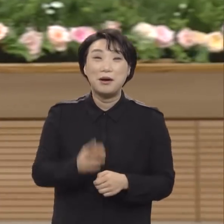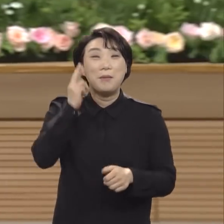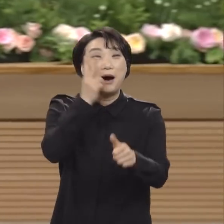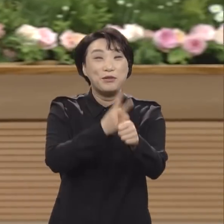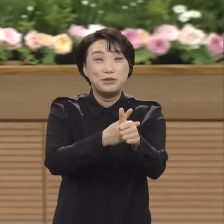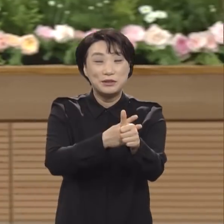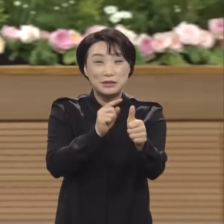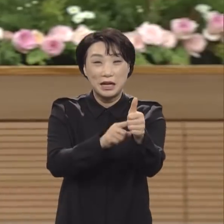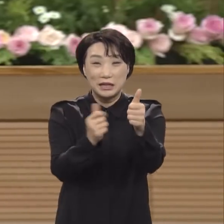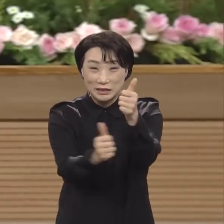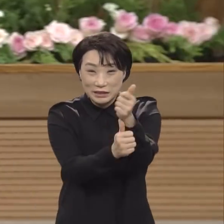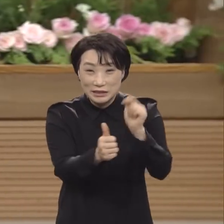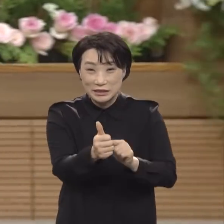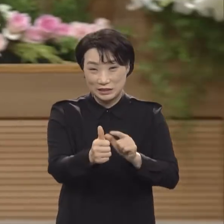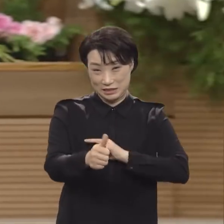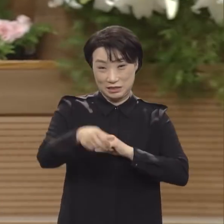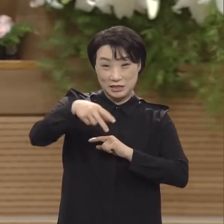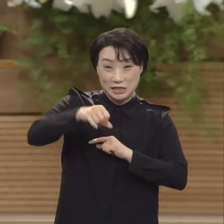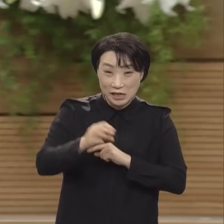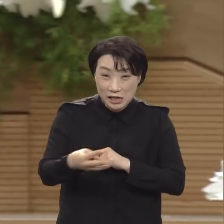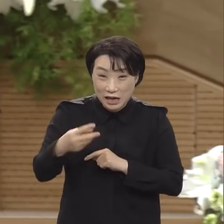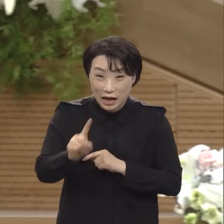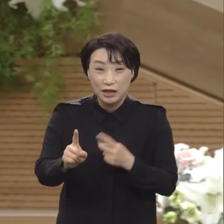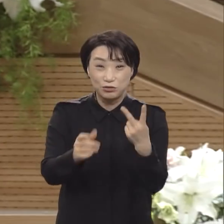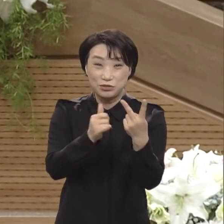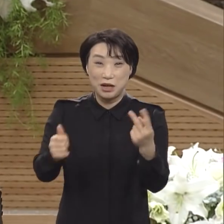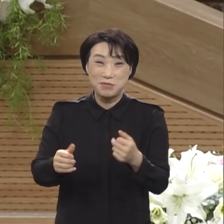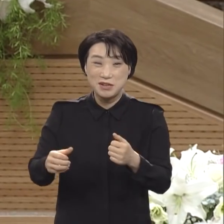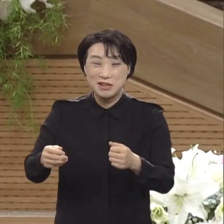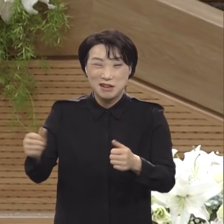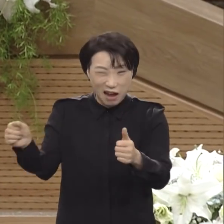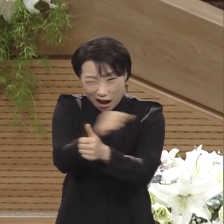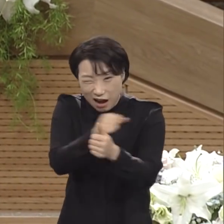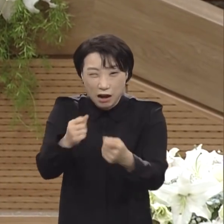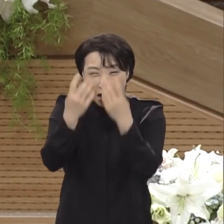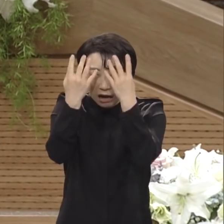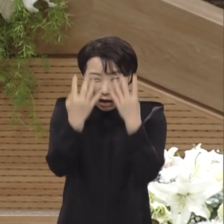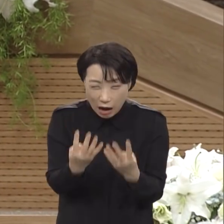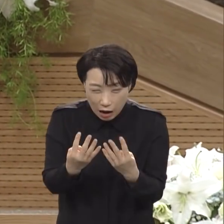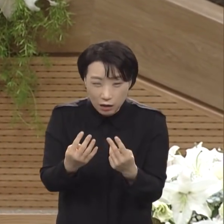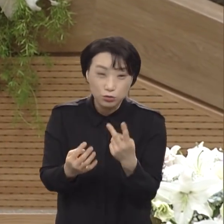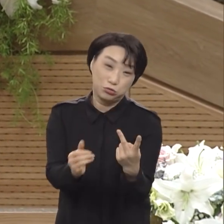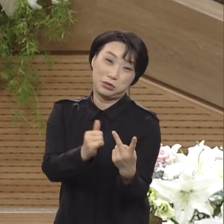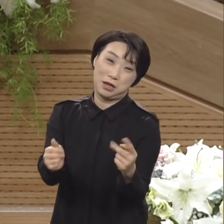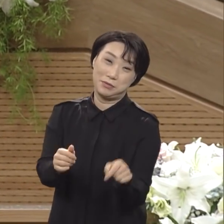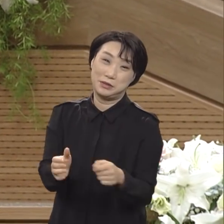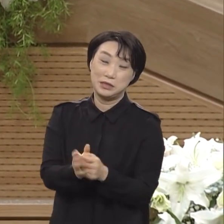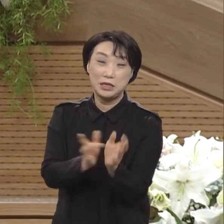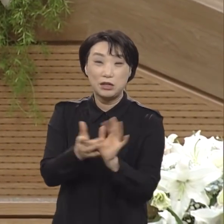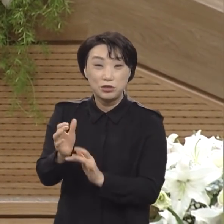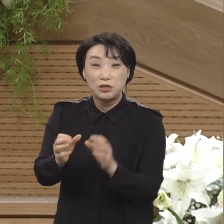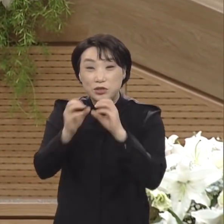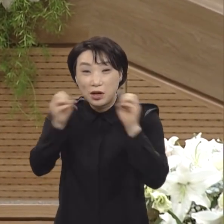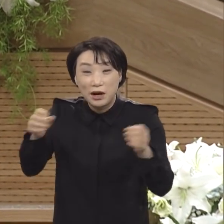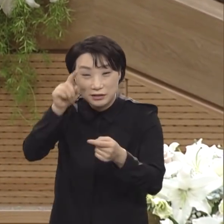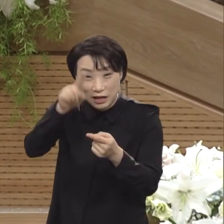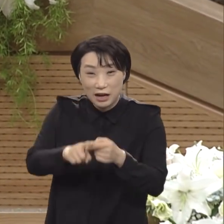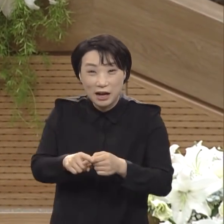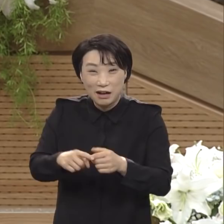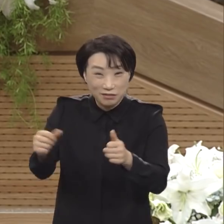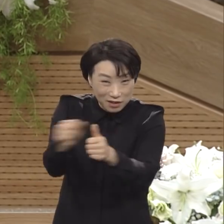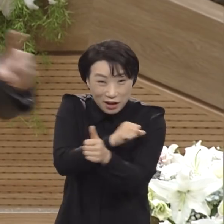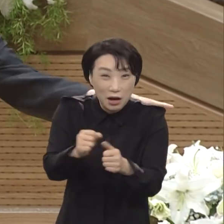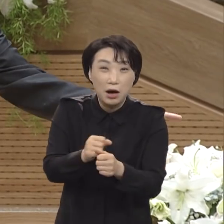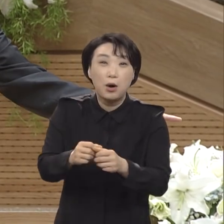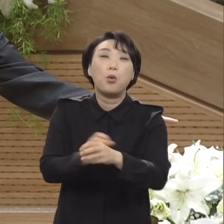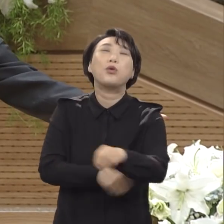둘이 두드려 맞고서 옥에 갇혀서 두드려 맞은 것이 예수 때문에 두드려 맞은 것이 기뻐서 우리는 주님